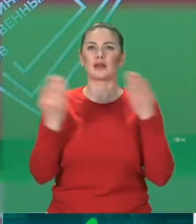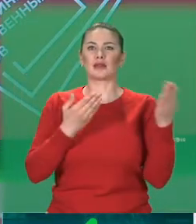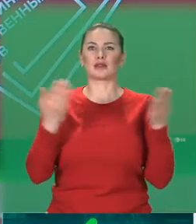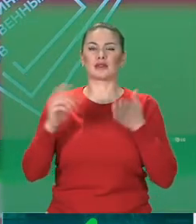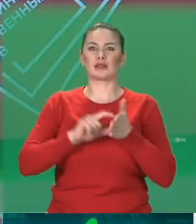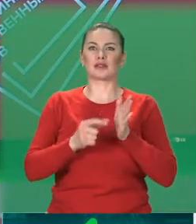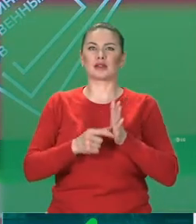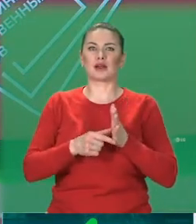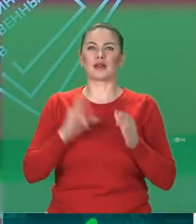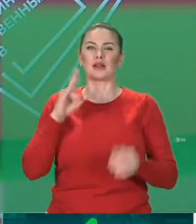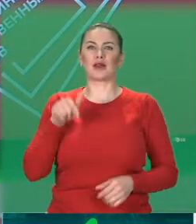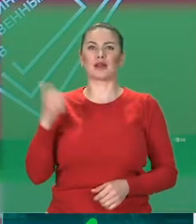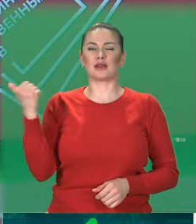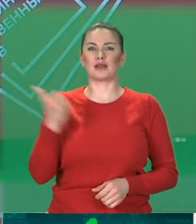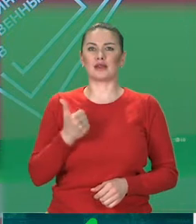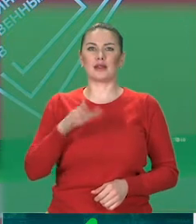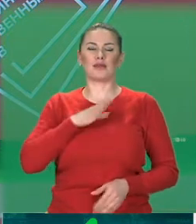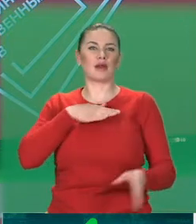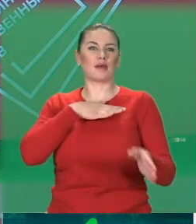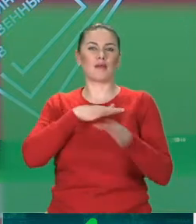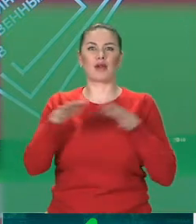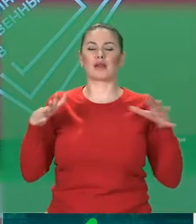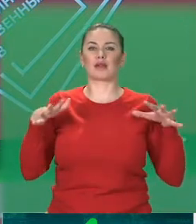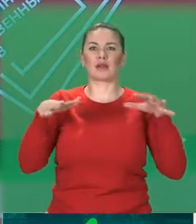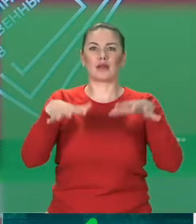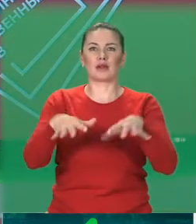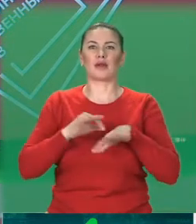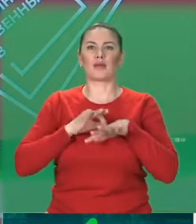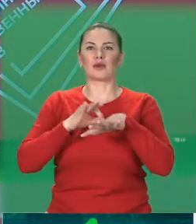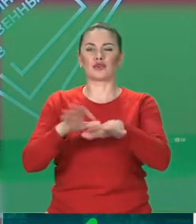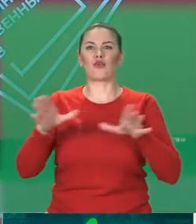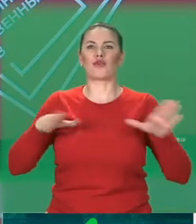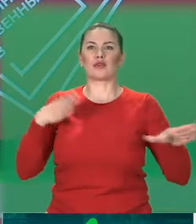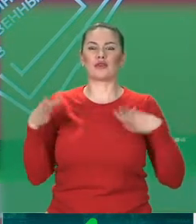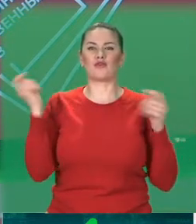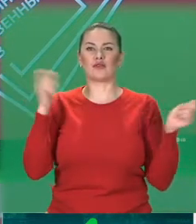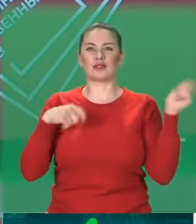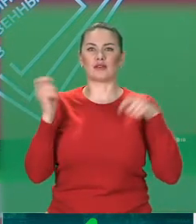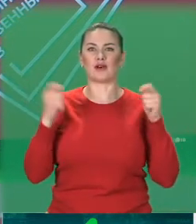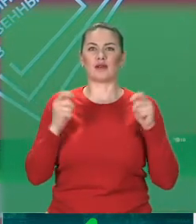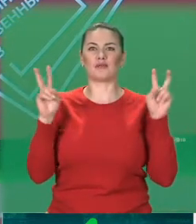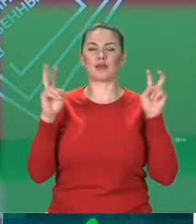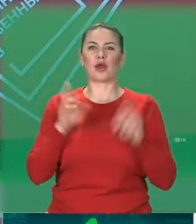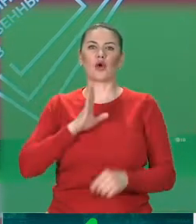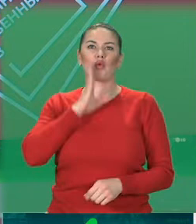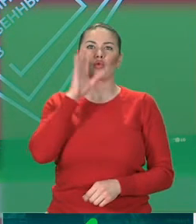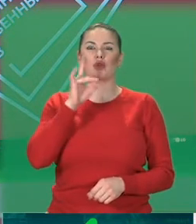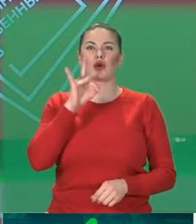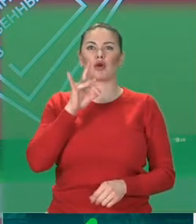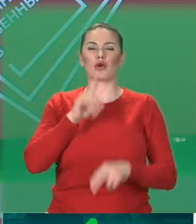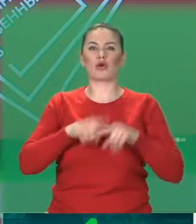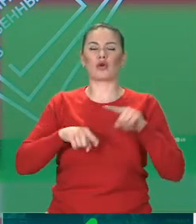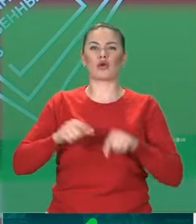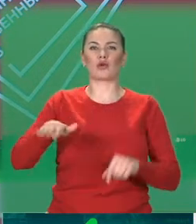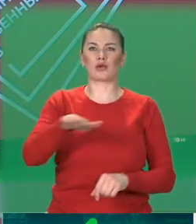Кинозалы на этой неделе были полны зрителей. В Южно-Сахалинске прошел фестиваль многосерийных фильмов «Утро Родины». На больших экранах сахалинцам показывали